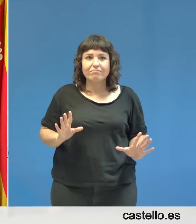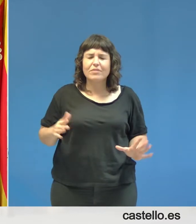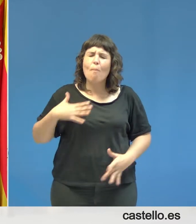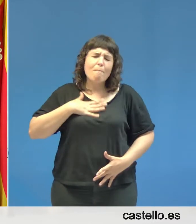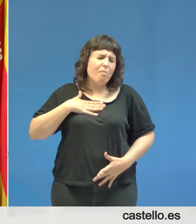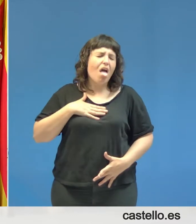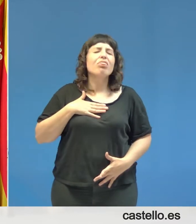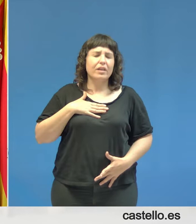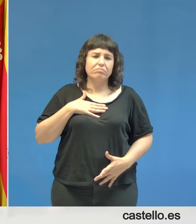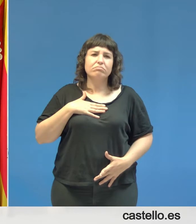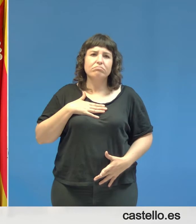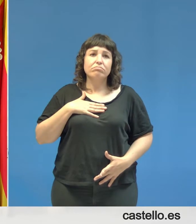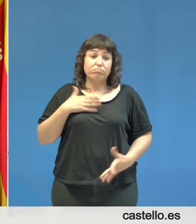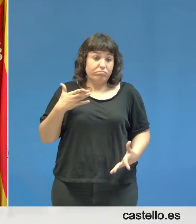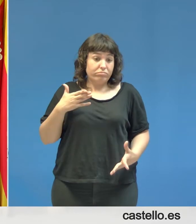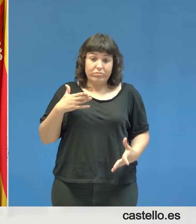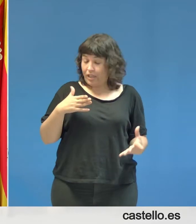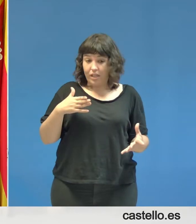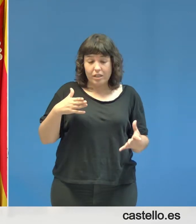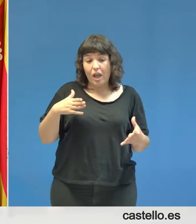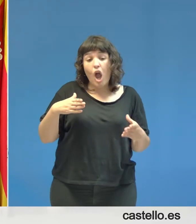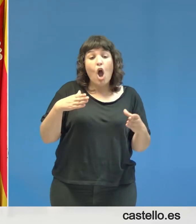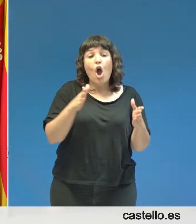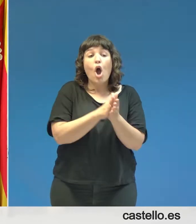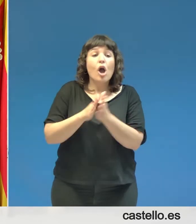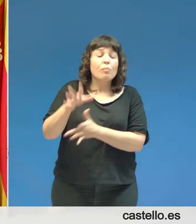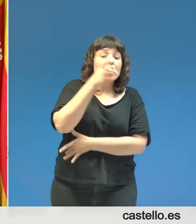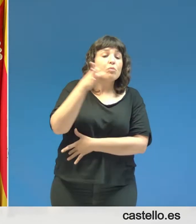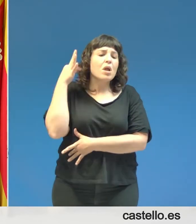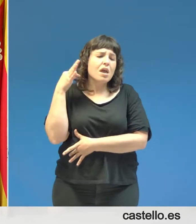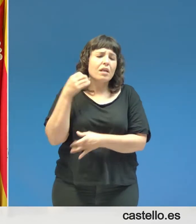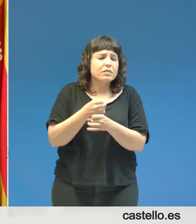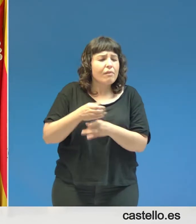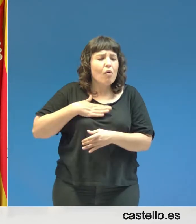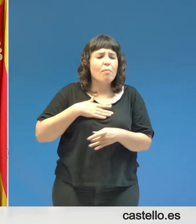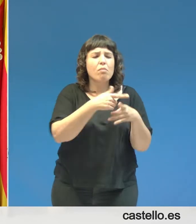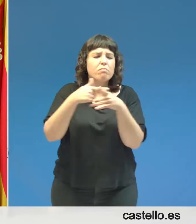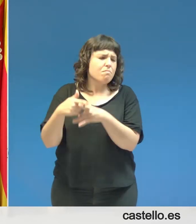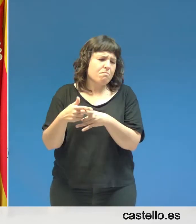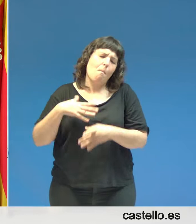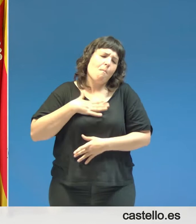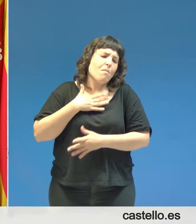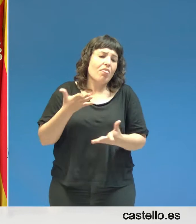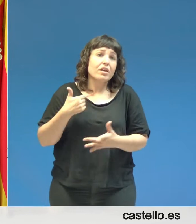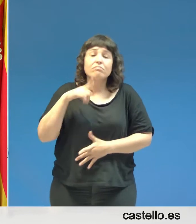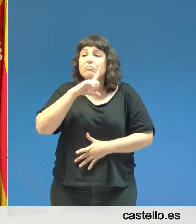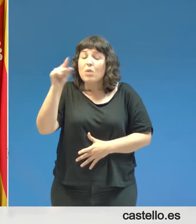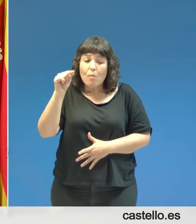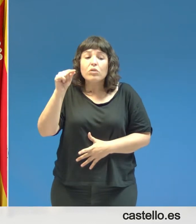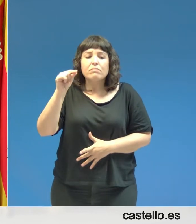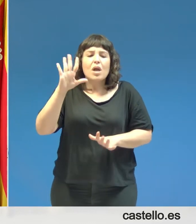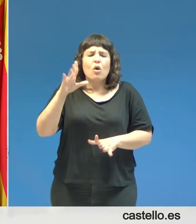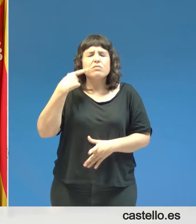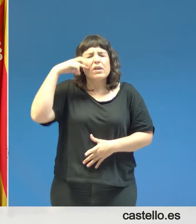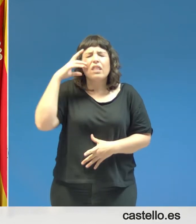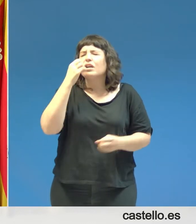més, poder-ho haver compartit amb tots vostès, companys i companyes de corporació. Me'n vaig amb totes les bones coses que hem viscut junts i amb un